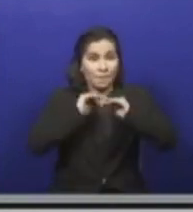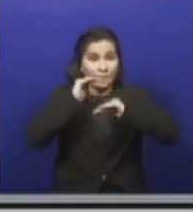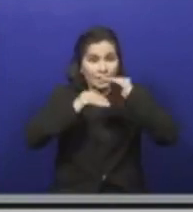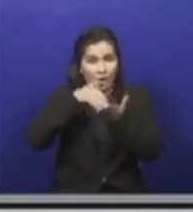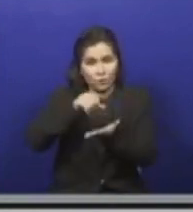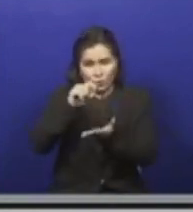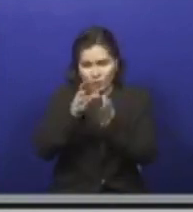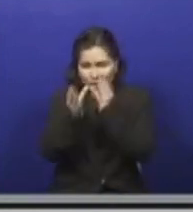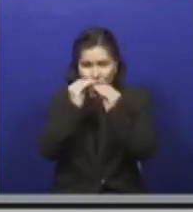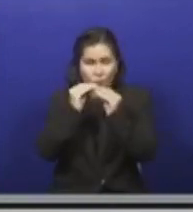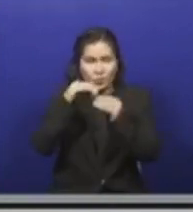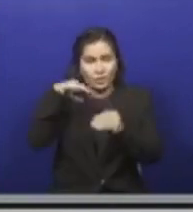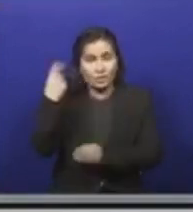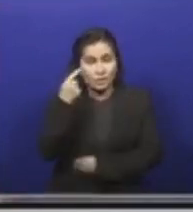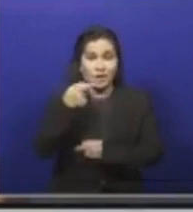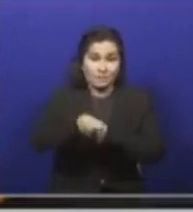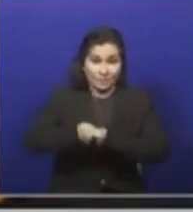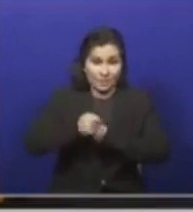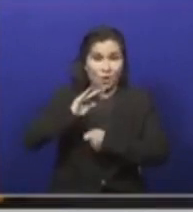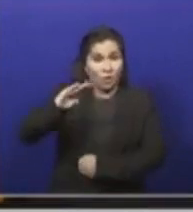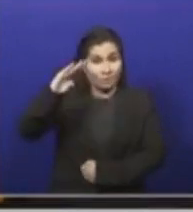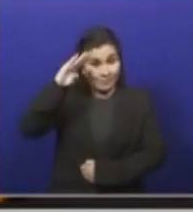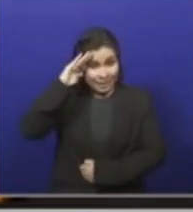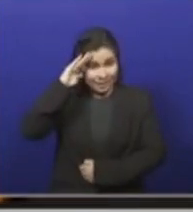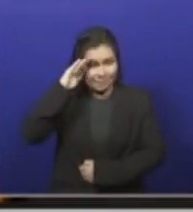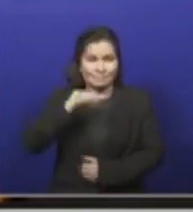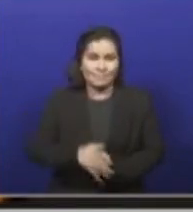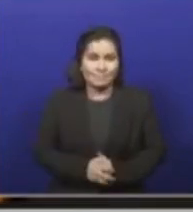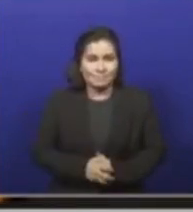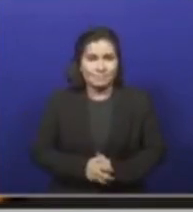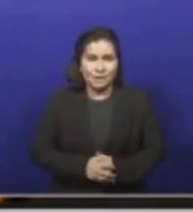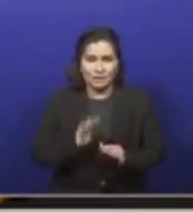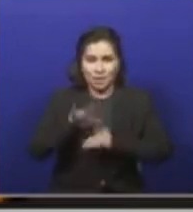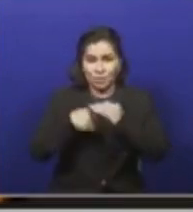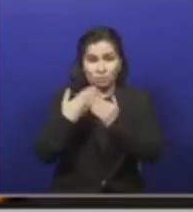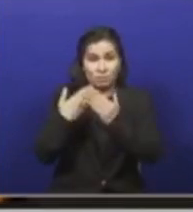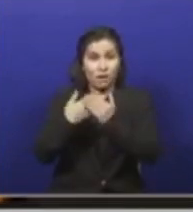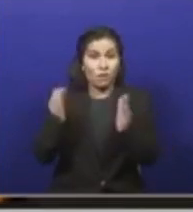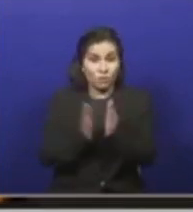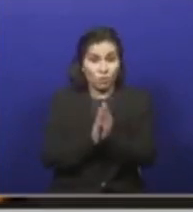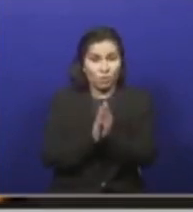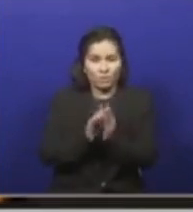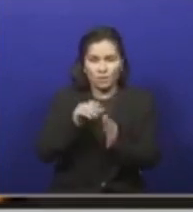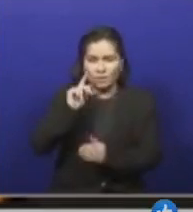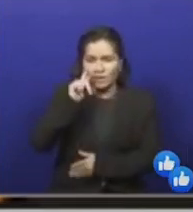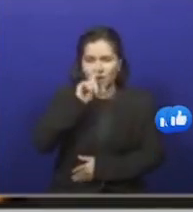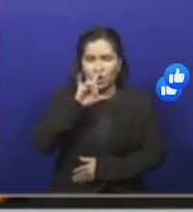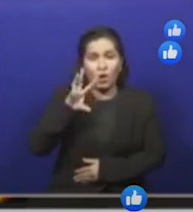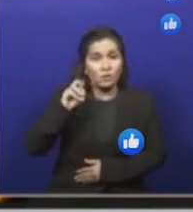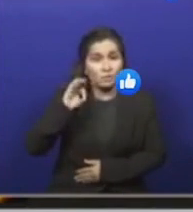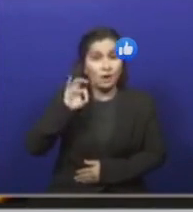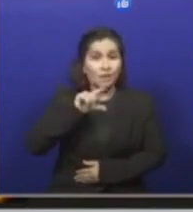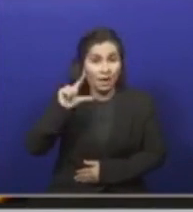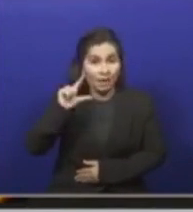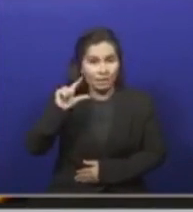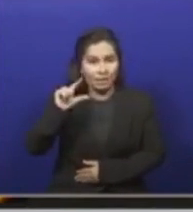เรียนรู้และแหล่งท่องเที่ยวเชิงเกษตรโครงการทหารพันดีทั้งหมดนี้งบประมาณ169ล้านบาทถูกเสนอจากกระทรวงกล